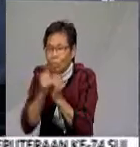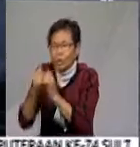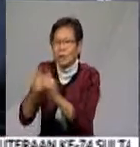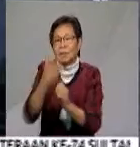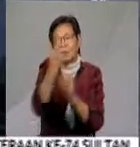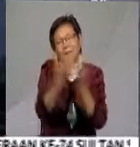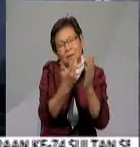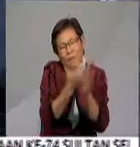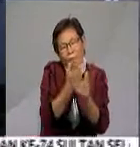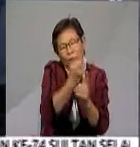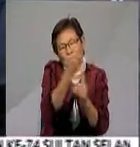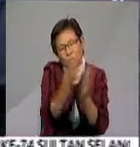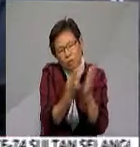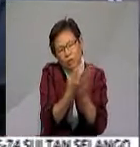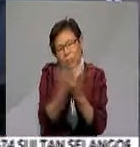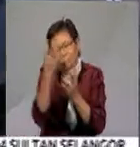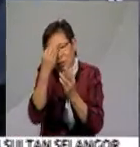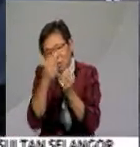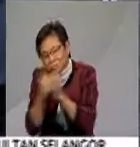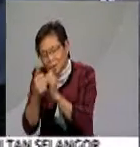3 jam atau 2 jam.